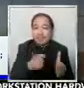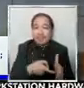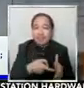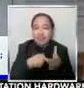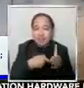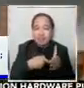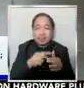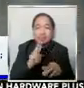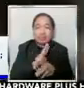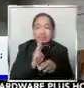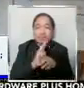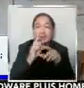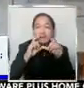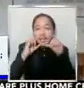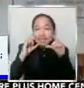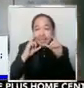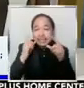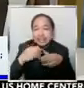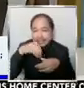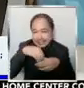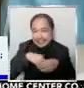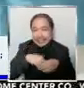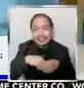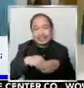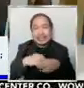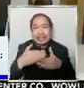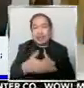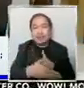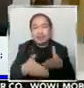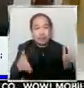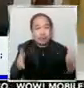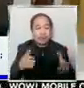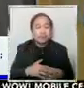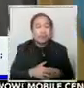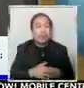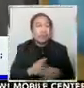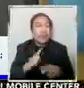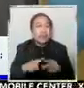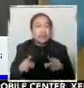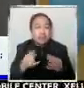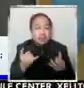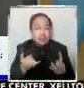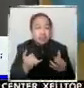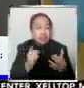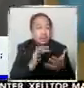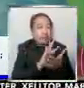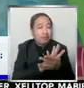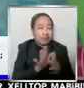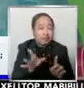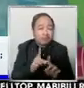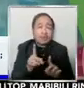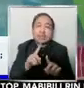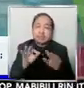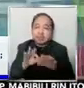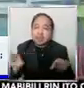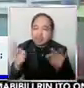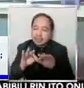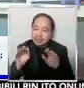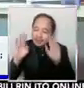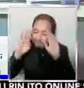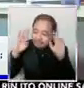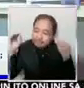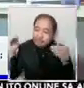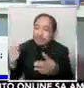spaces. Pero higit pa umano sa bilang ng mga kaso ng COVID-19 sa bansa, mas dapat daw nakatuon ang ating atensyon